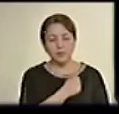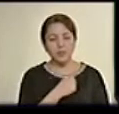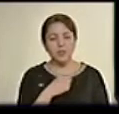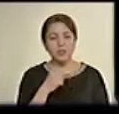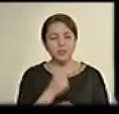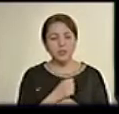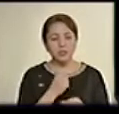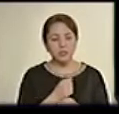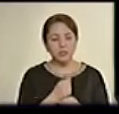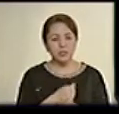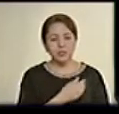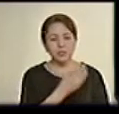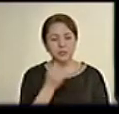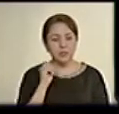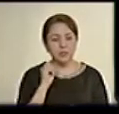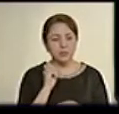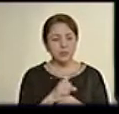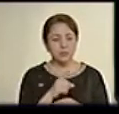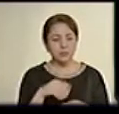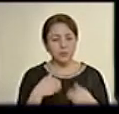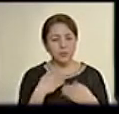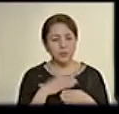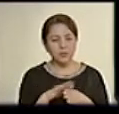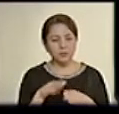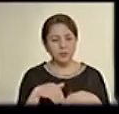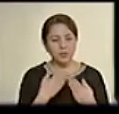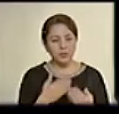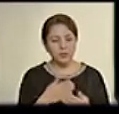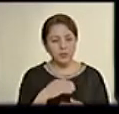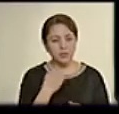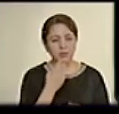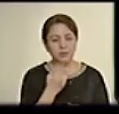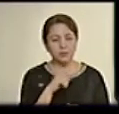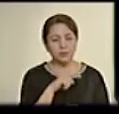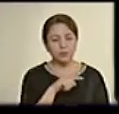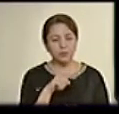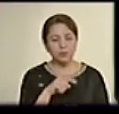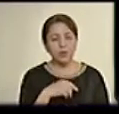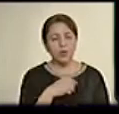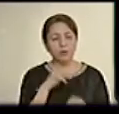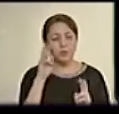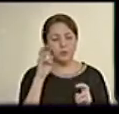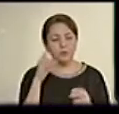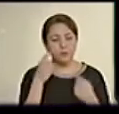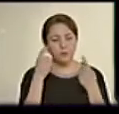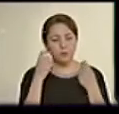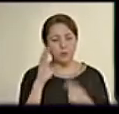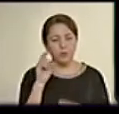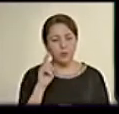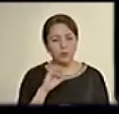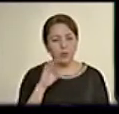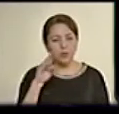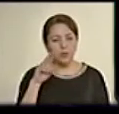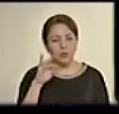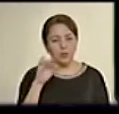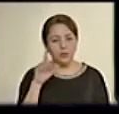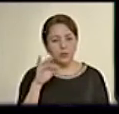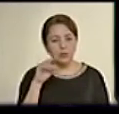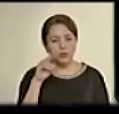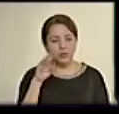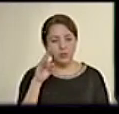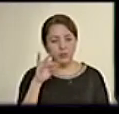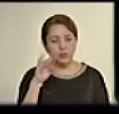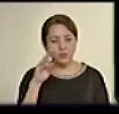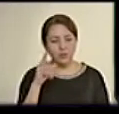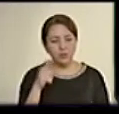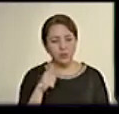bajarish uchun topshiriq sifatida berilgan edi. Siz ushbu mavzularda Buxoro xonligining Buxoro amirligidagi